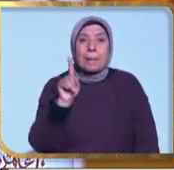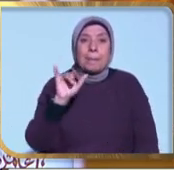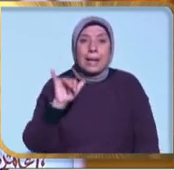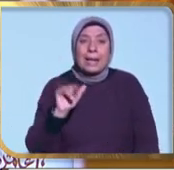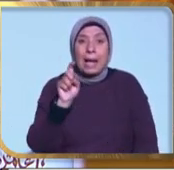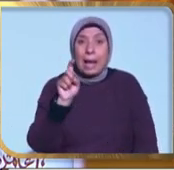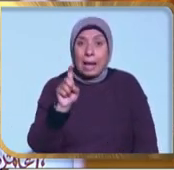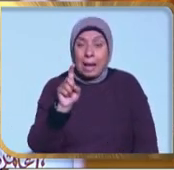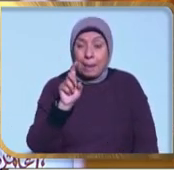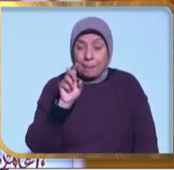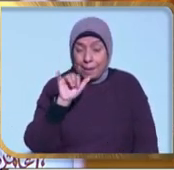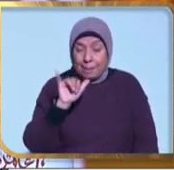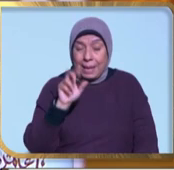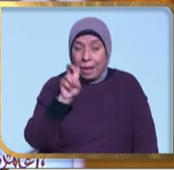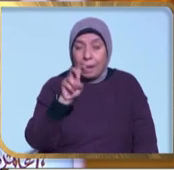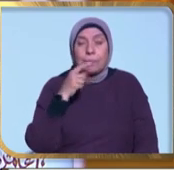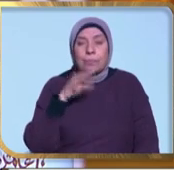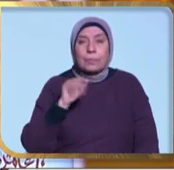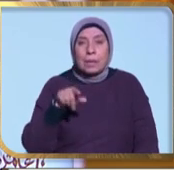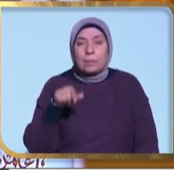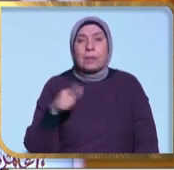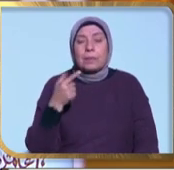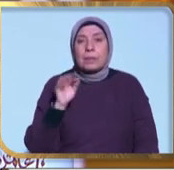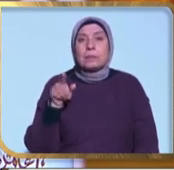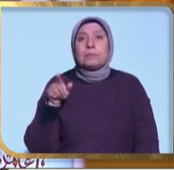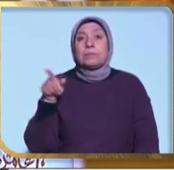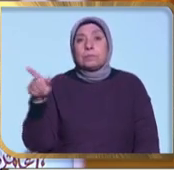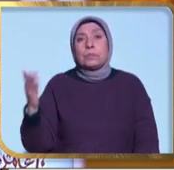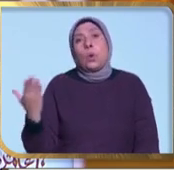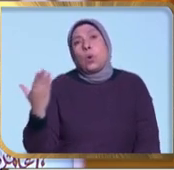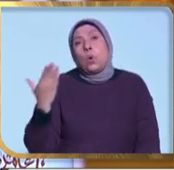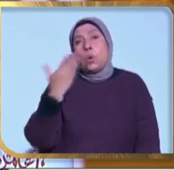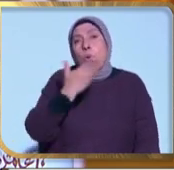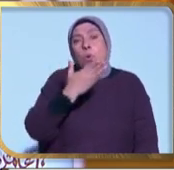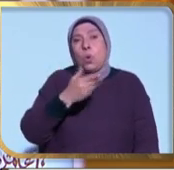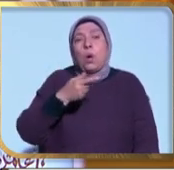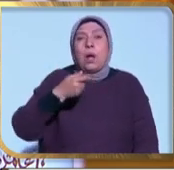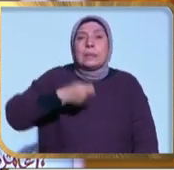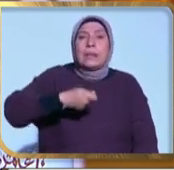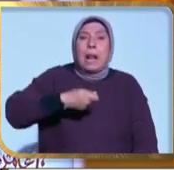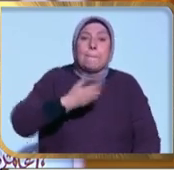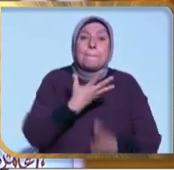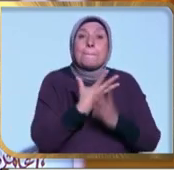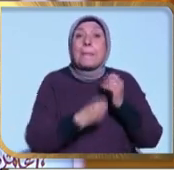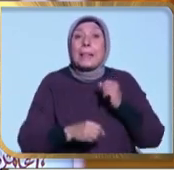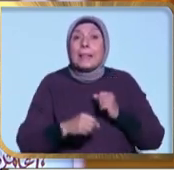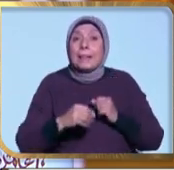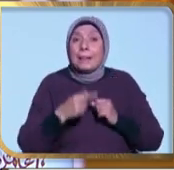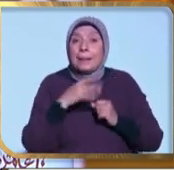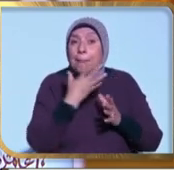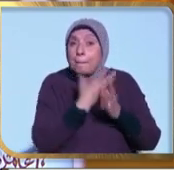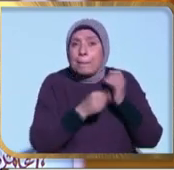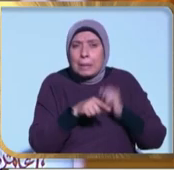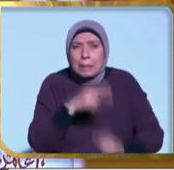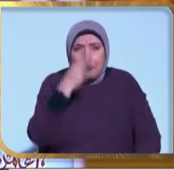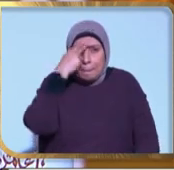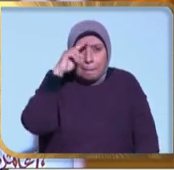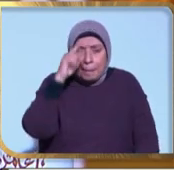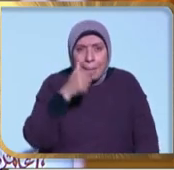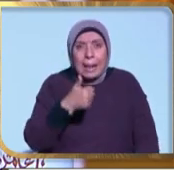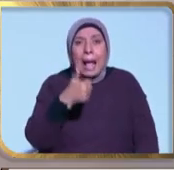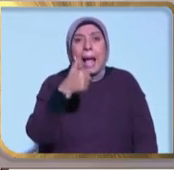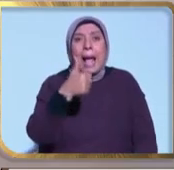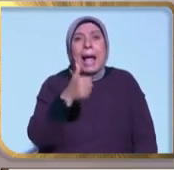الممتحنه فسالت ستنا اسماء سيدنا النبي عليه الصلاه والسلام هي عارفه ان امها مازالت على الشرك وهي